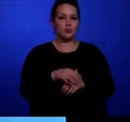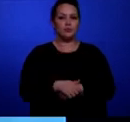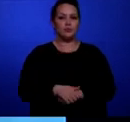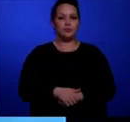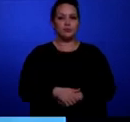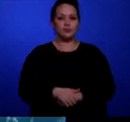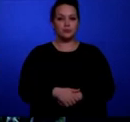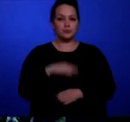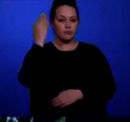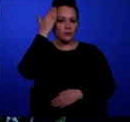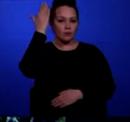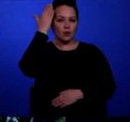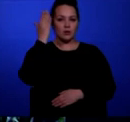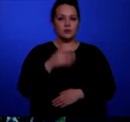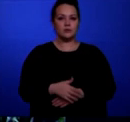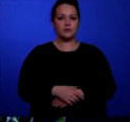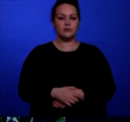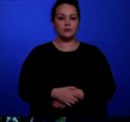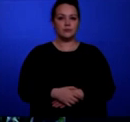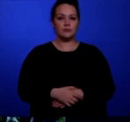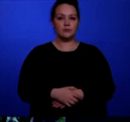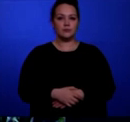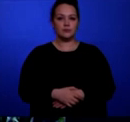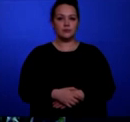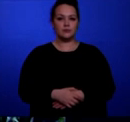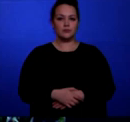Молодцы! А теперь на